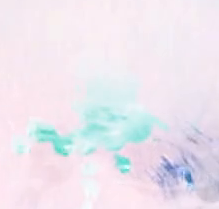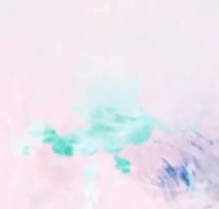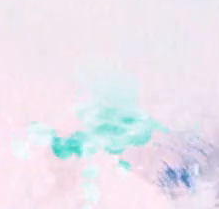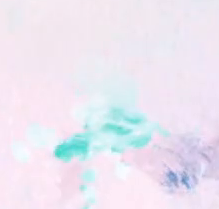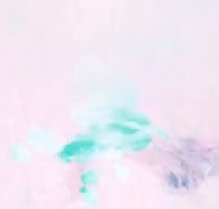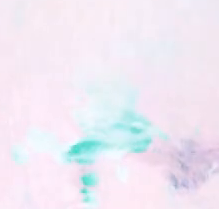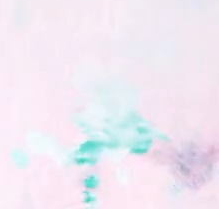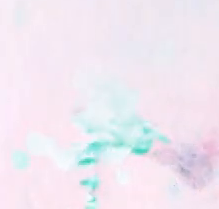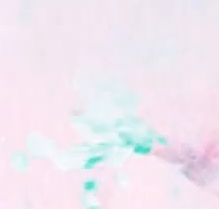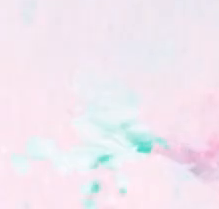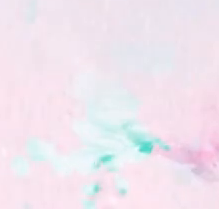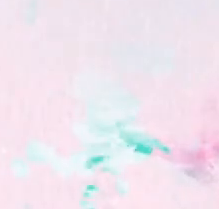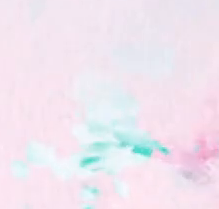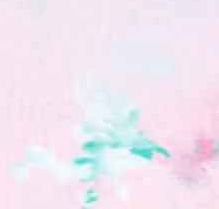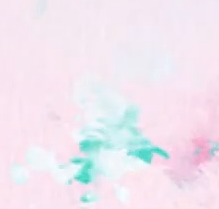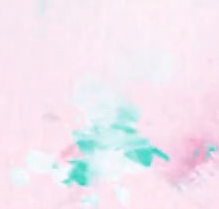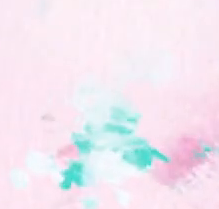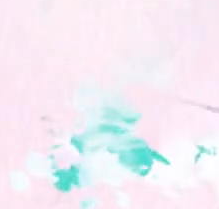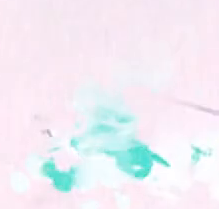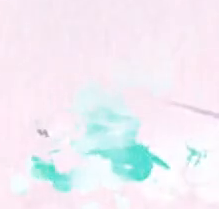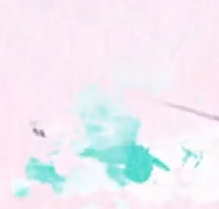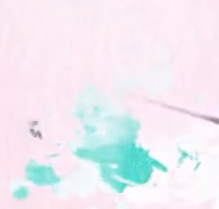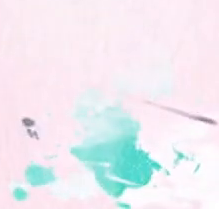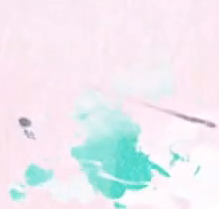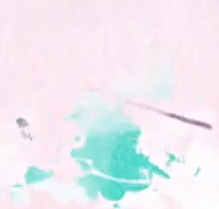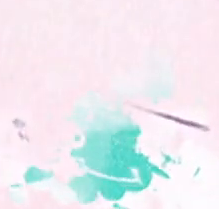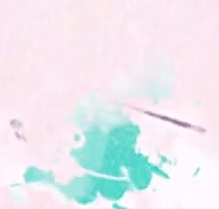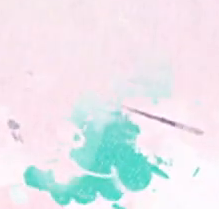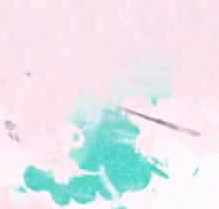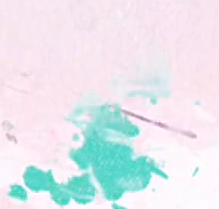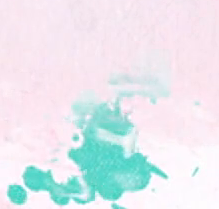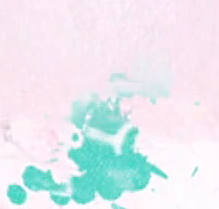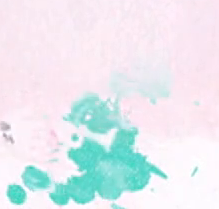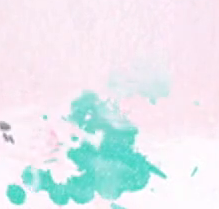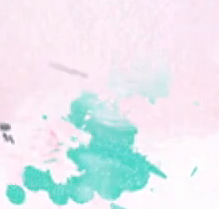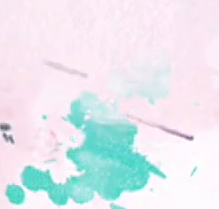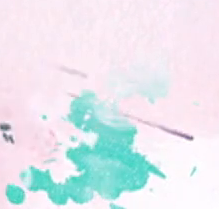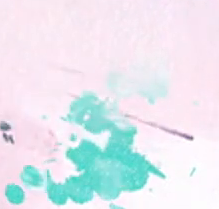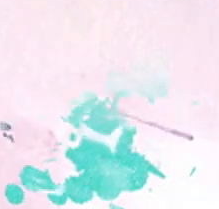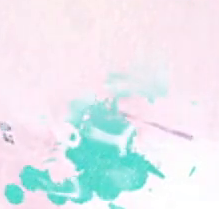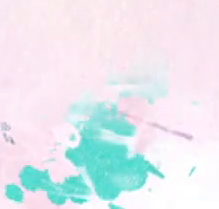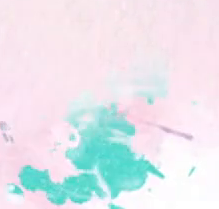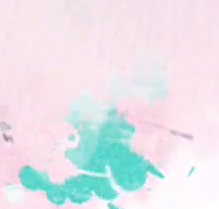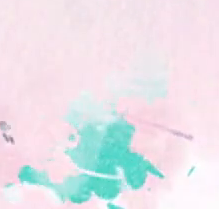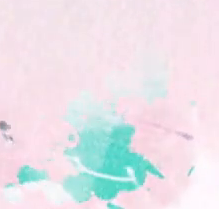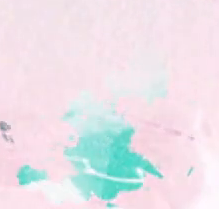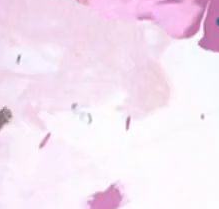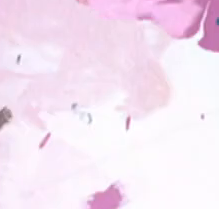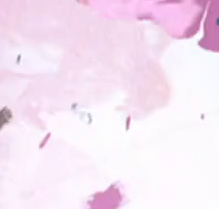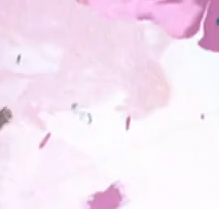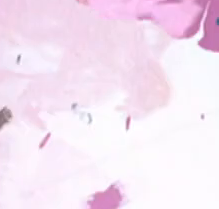Quran Time ini dibawakan oleh MFDM Group of Companies, 3Q Equestrian dan Fraser Valley Kuala Kubu